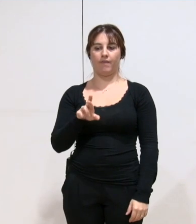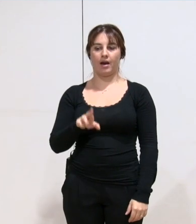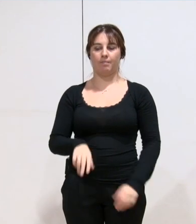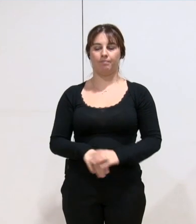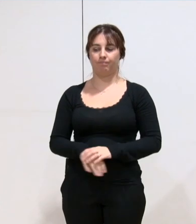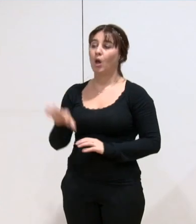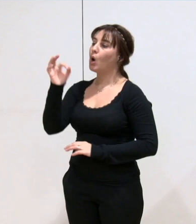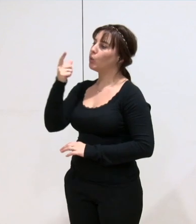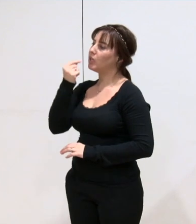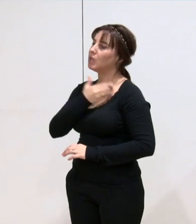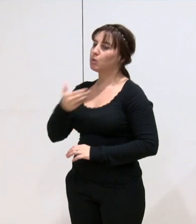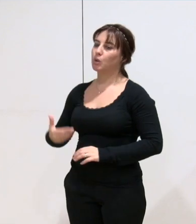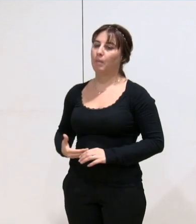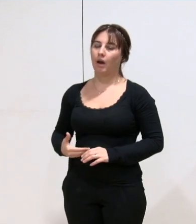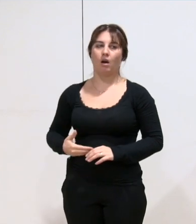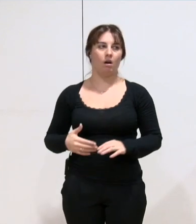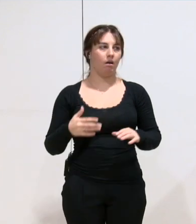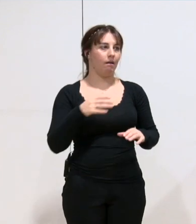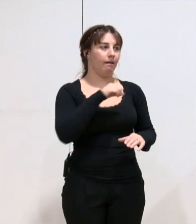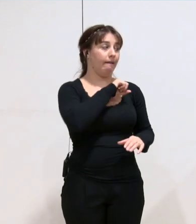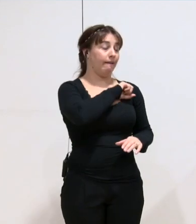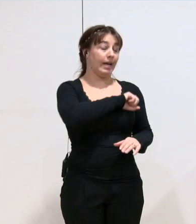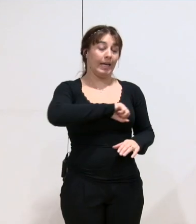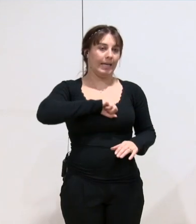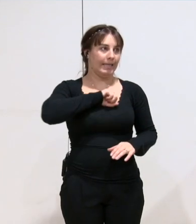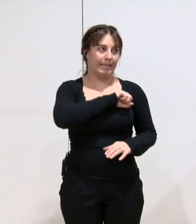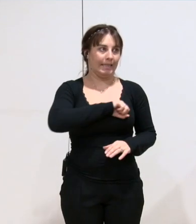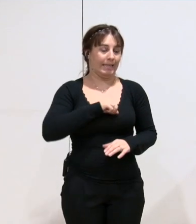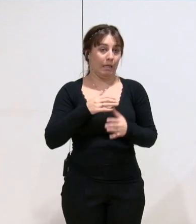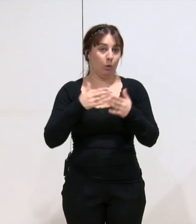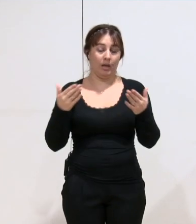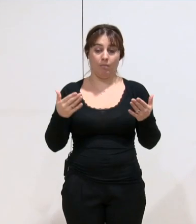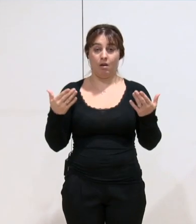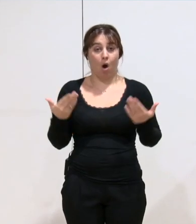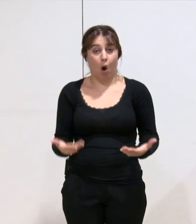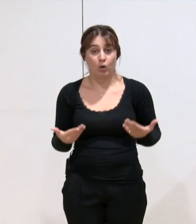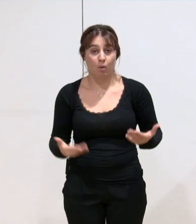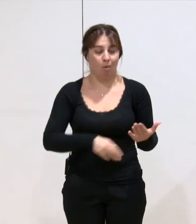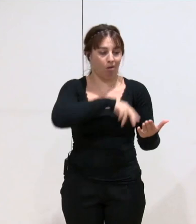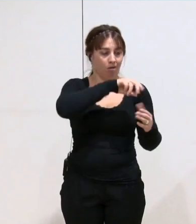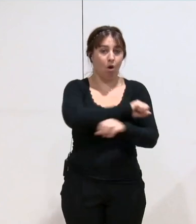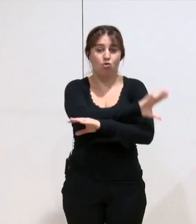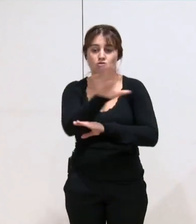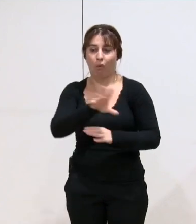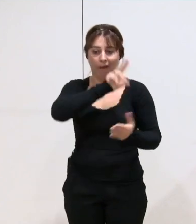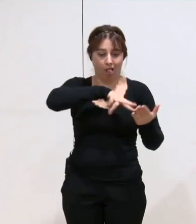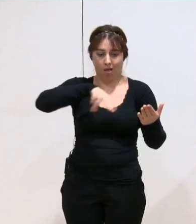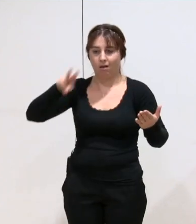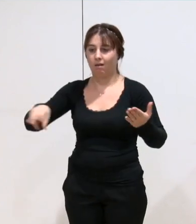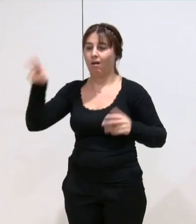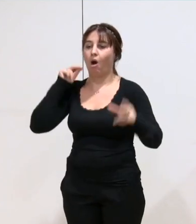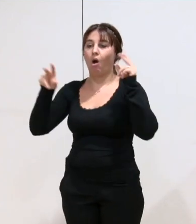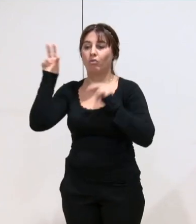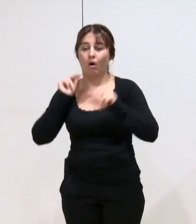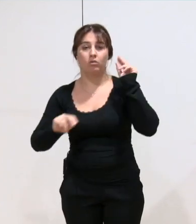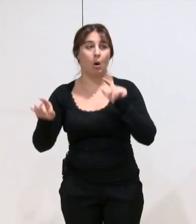Oui, monsieur le maire, c'est connexe. Je suis désolé, mais avec ce que nous lisons, entendons, parfois même